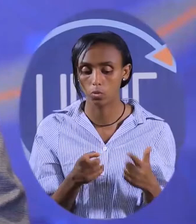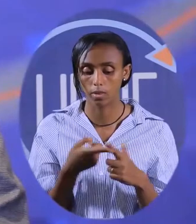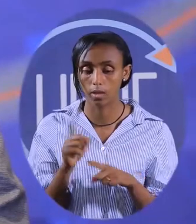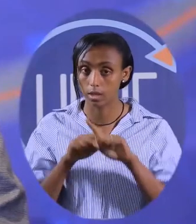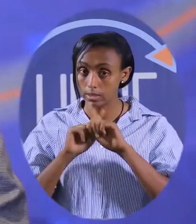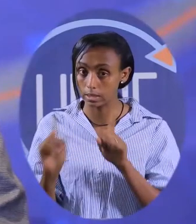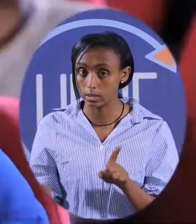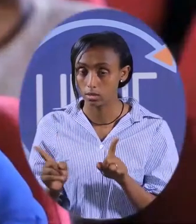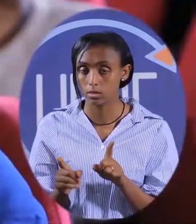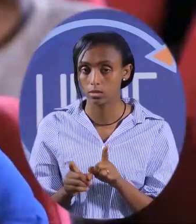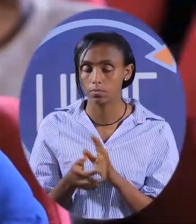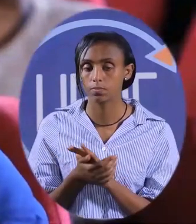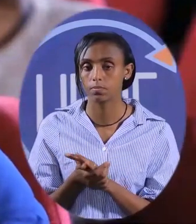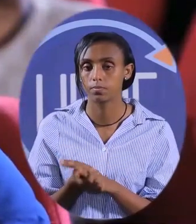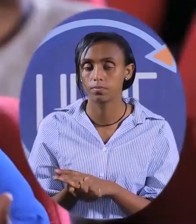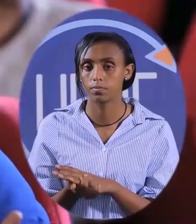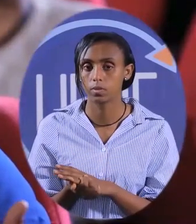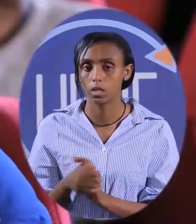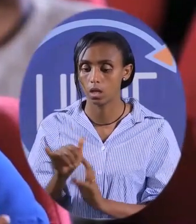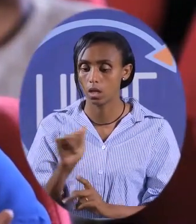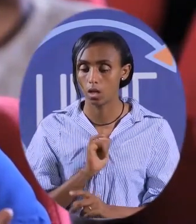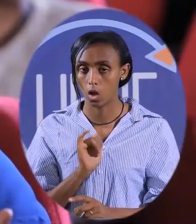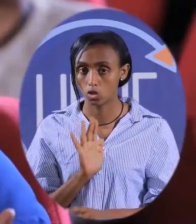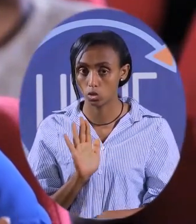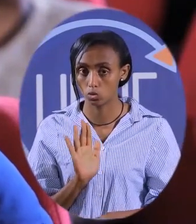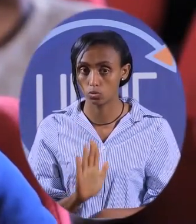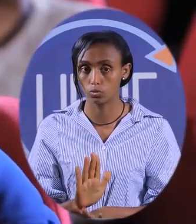ግን ዲሲሚኔሽን ወይንም የራሳችሁን